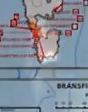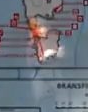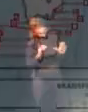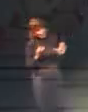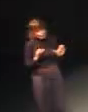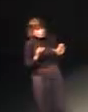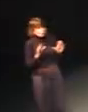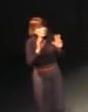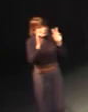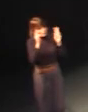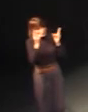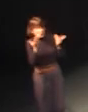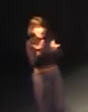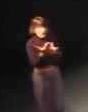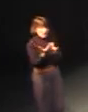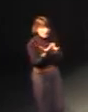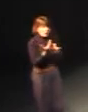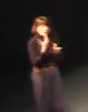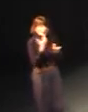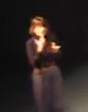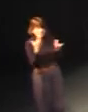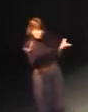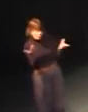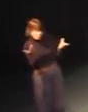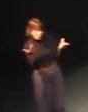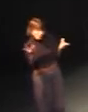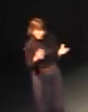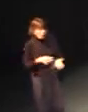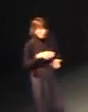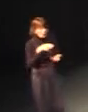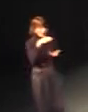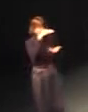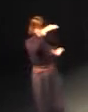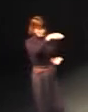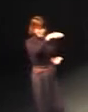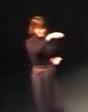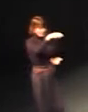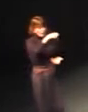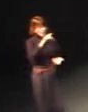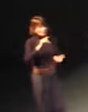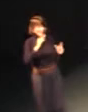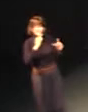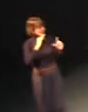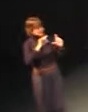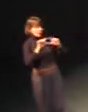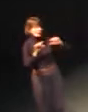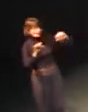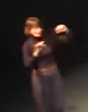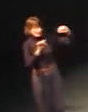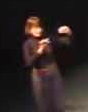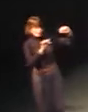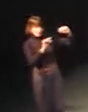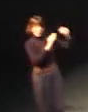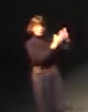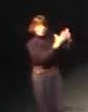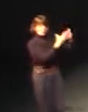sur la péninsule antarctique donc c'est à dire en direction de l'amérique du sud alors dans un coin de l'antarctique